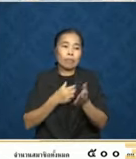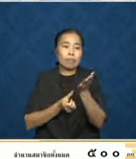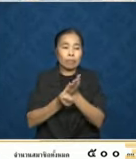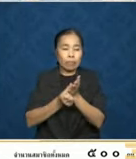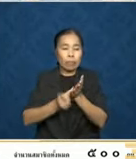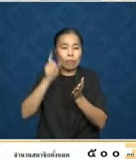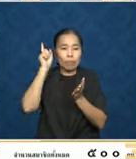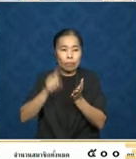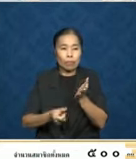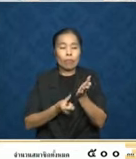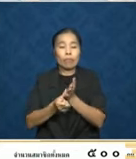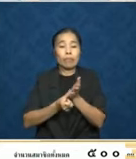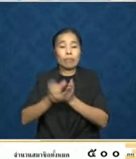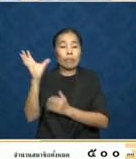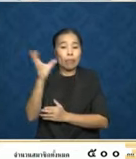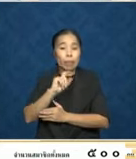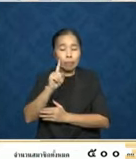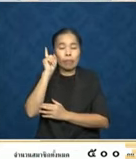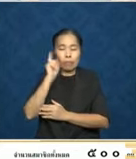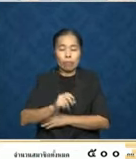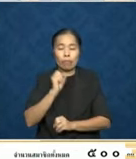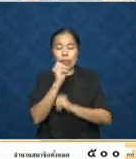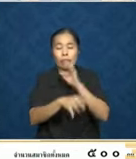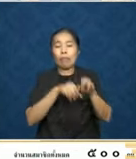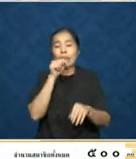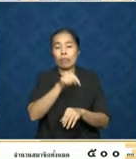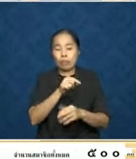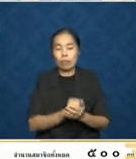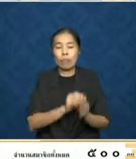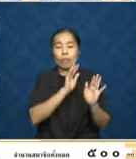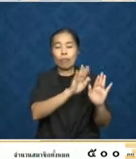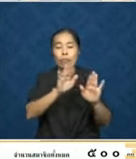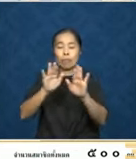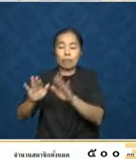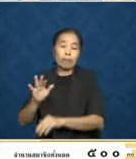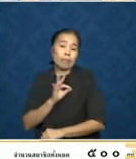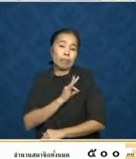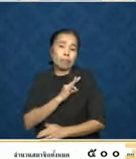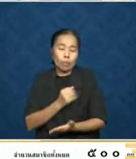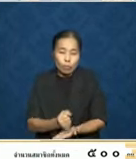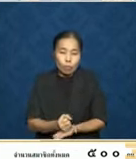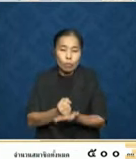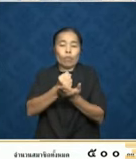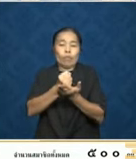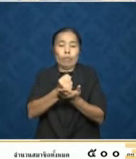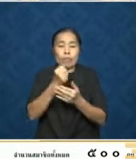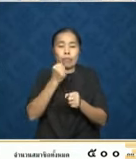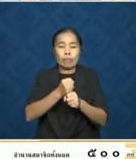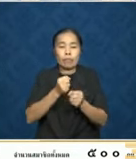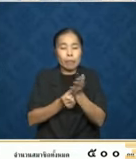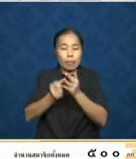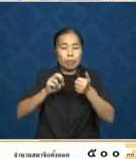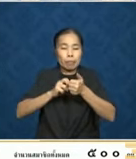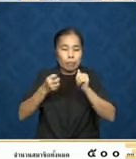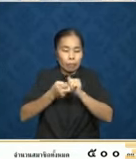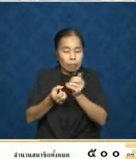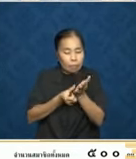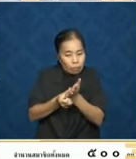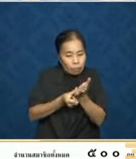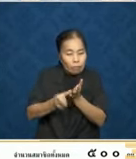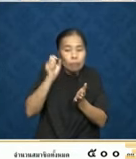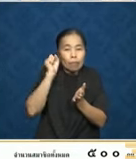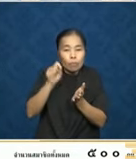แก้ที่การจัดการขยะนี่แหละค่ะฝากเพื่อนสมาชิกทุกท่านร่วมกันช่วยกันผลักดันให้เกิดการแก้ปัญหาที่ต้นทาง